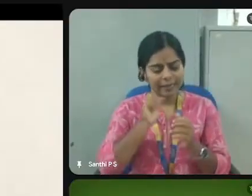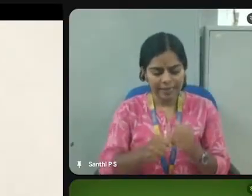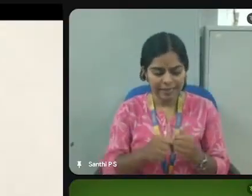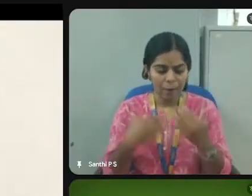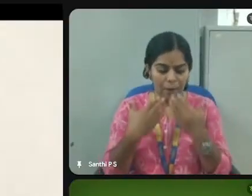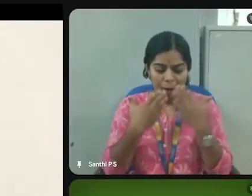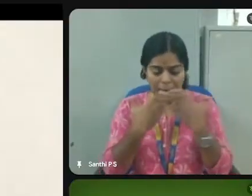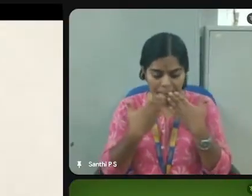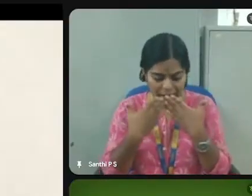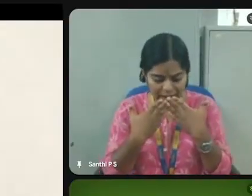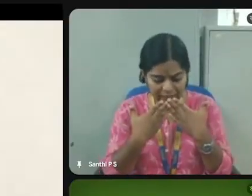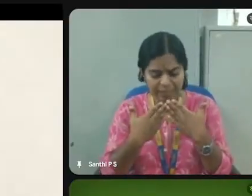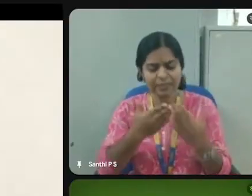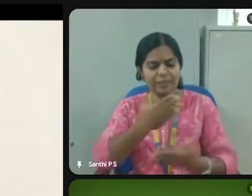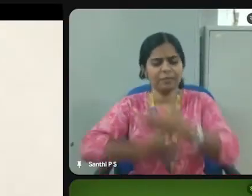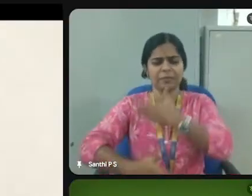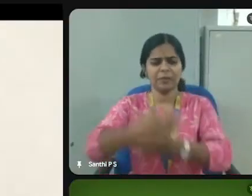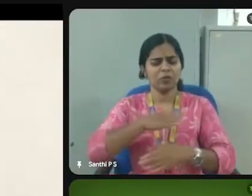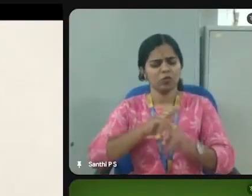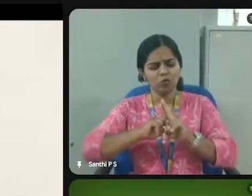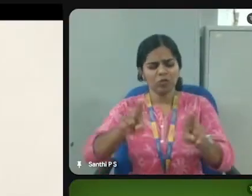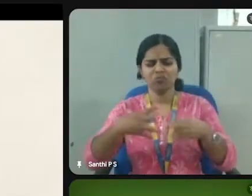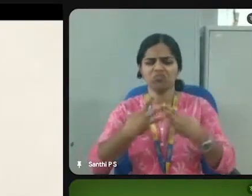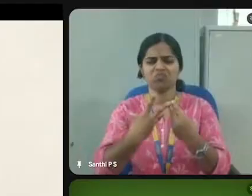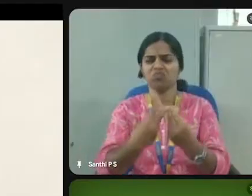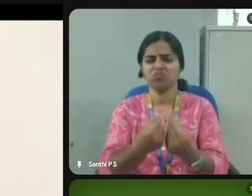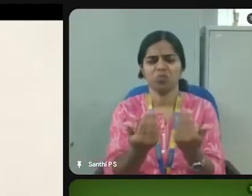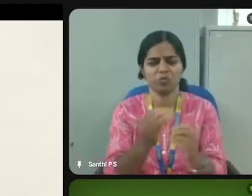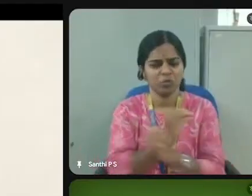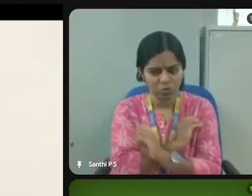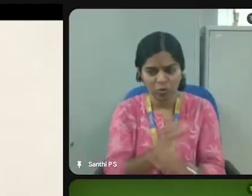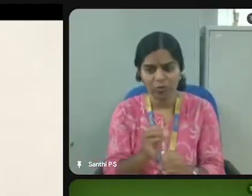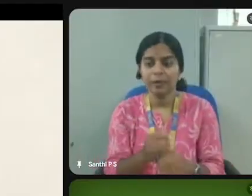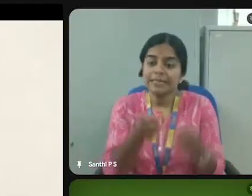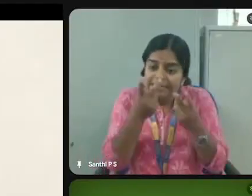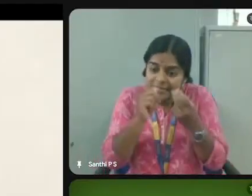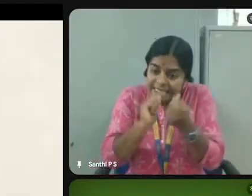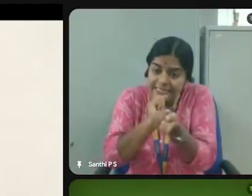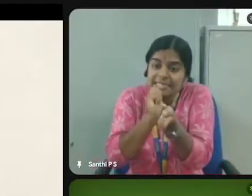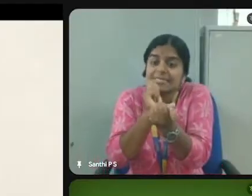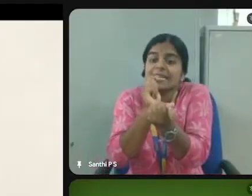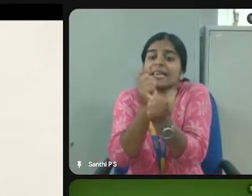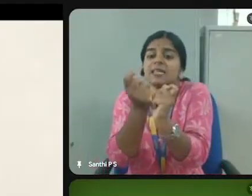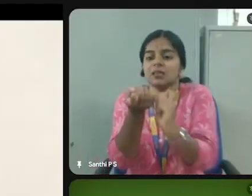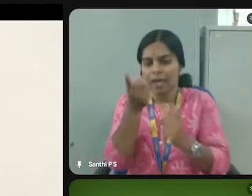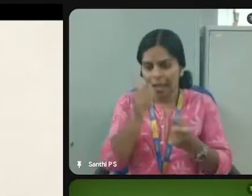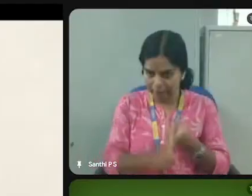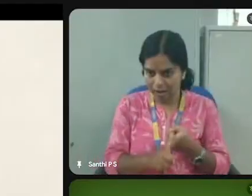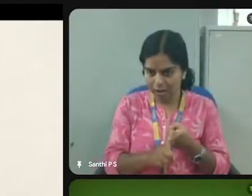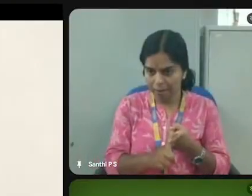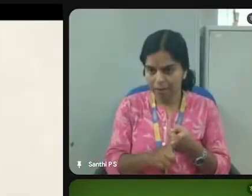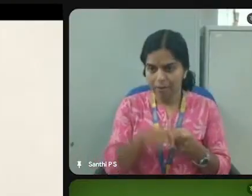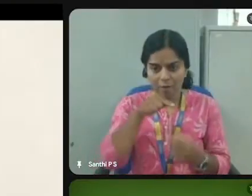നമുക്ക് പൂർണ്ണമായിട്ടും ചികിത്സിച്ച് ഭേദമാക്കാൻ സാധിക്കില്ല. അതിൽ നമുക്ക് വ്യത്യാസം കൊണ്ടുവരാൻ പറ്റും, അതായത് അവരെ ഇമ്പ്രൂവ് ചെയ്ത് കൊണ്ടുവരാൻ പറ്റും. ആദ്യത്തേതിൽ